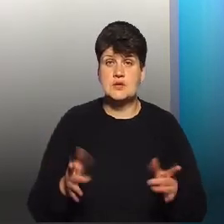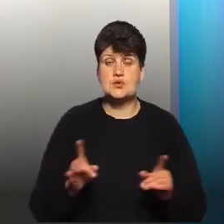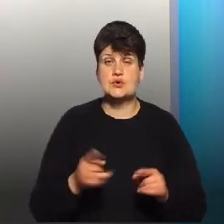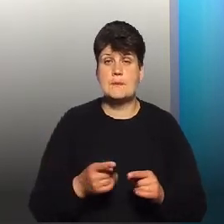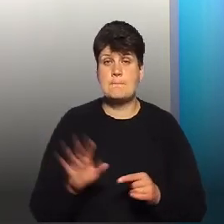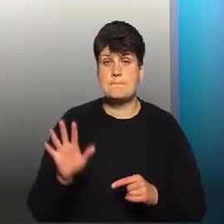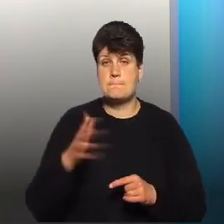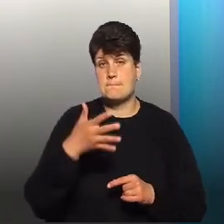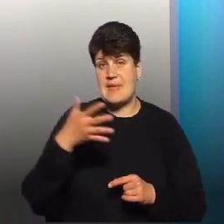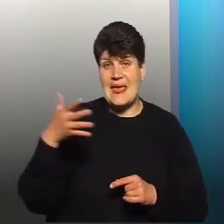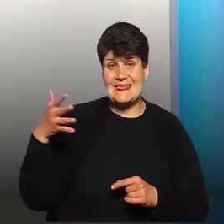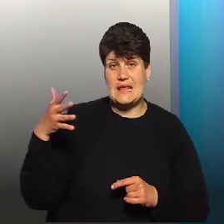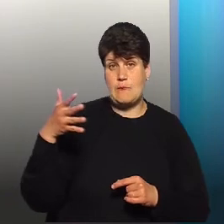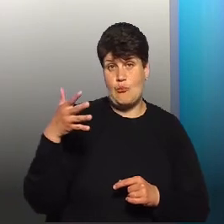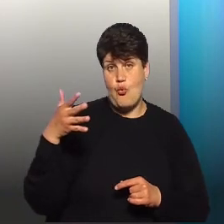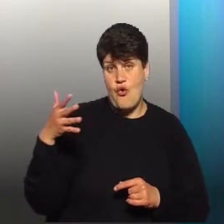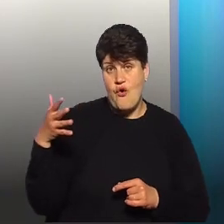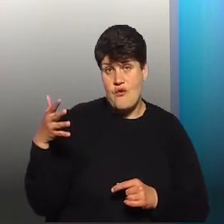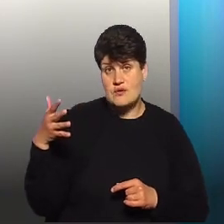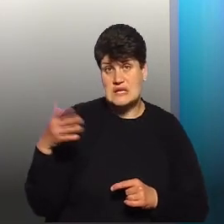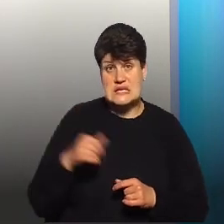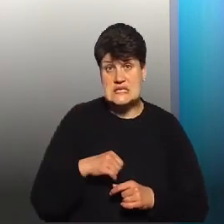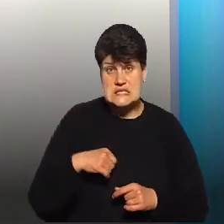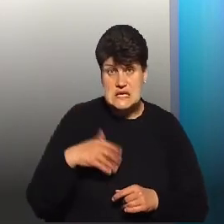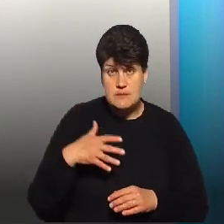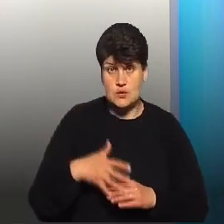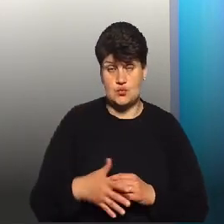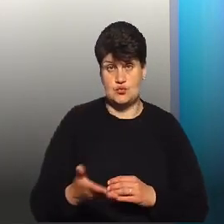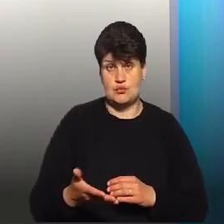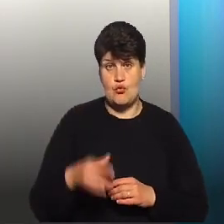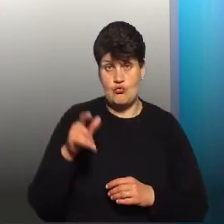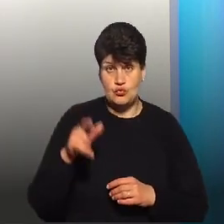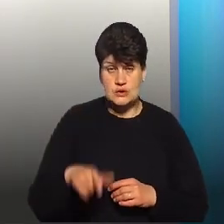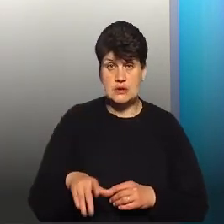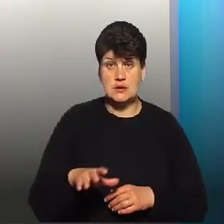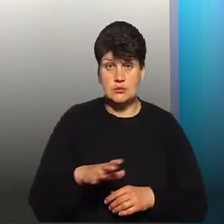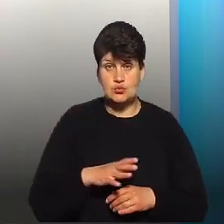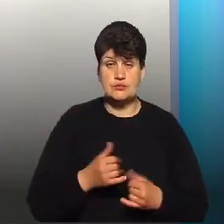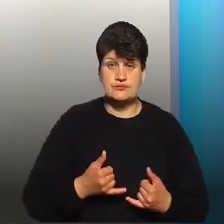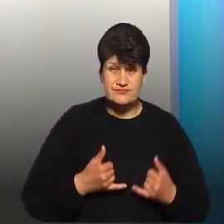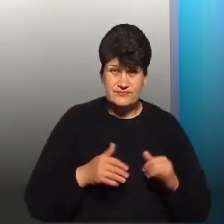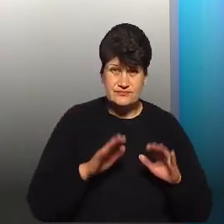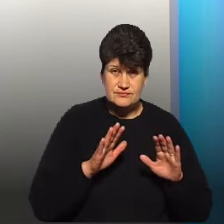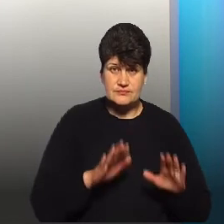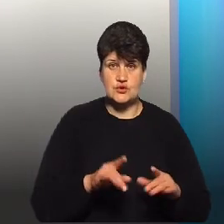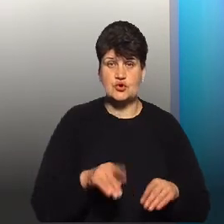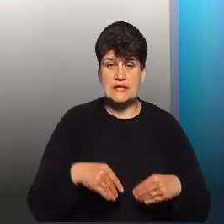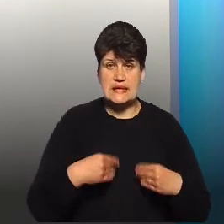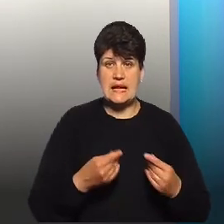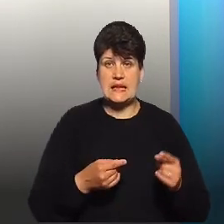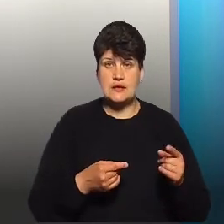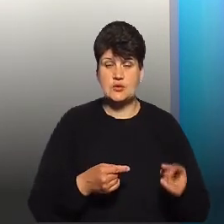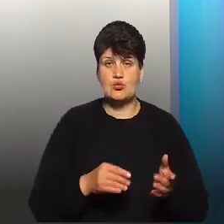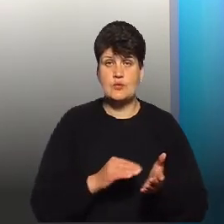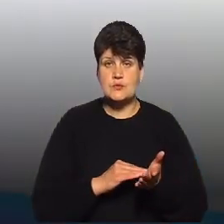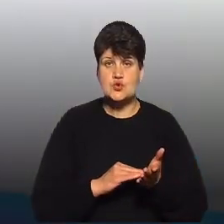поверх, саме розумієте, у людини було на руках, йому вже пішли на зустріч, то, щоб дали йому письмову згоду